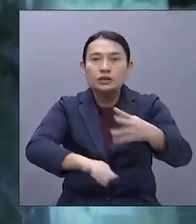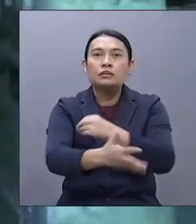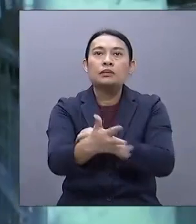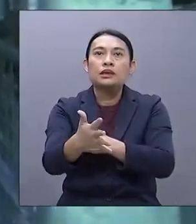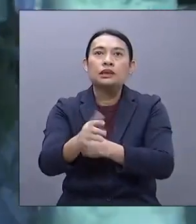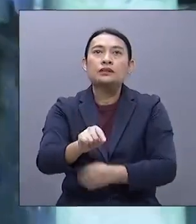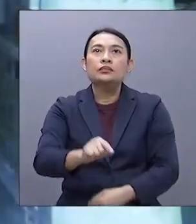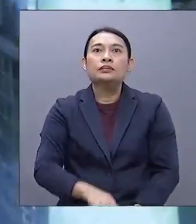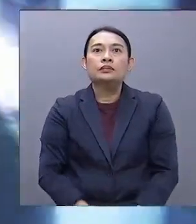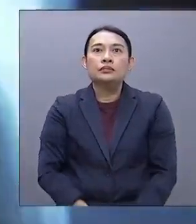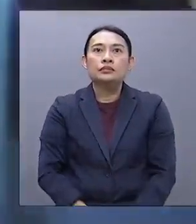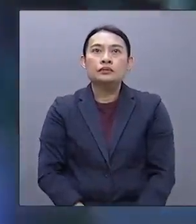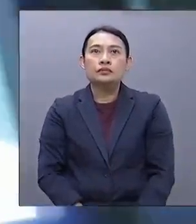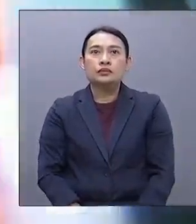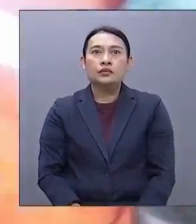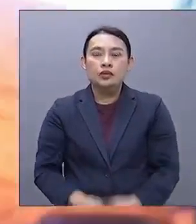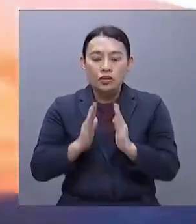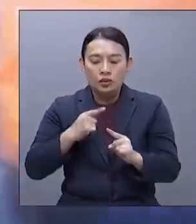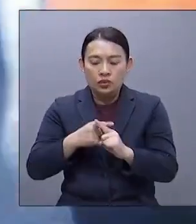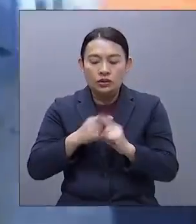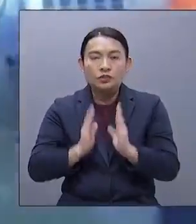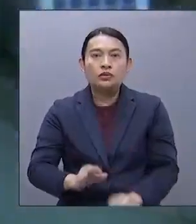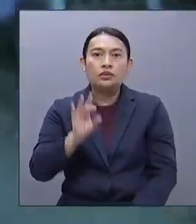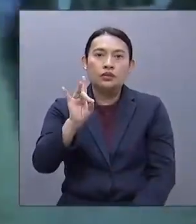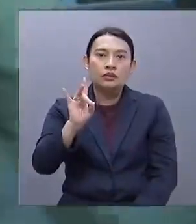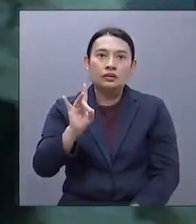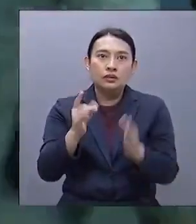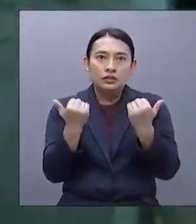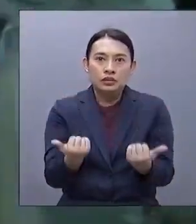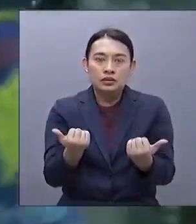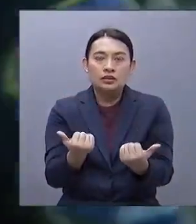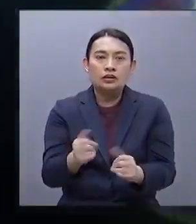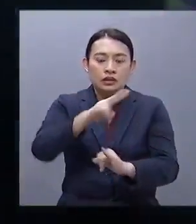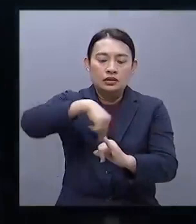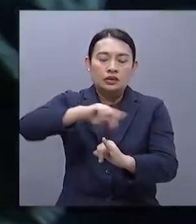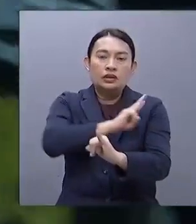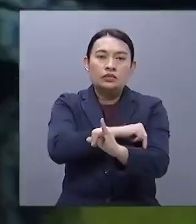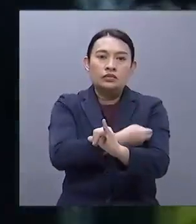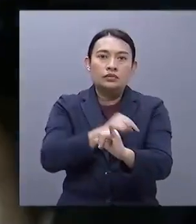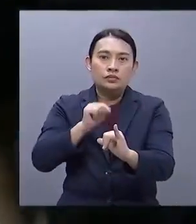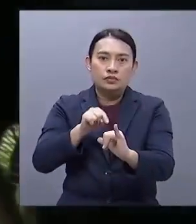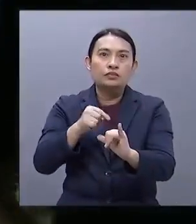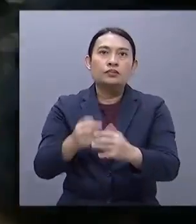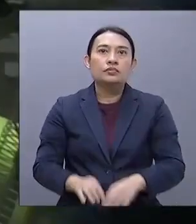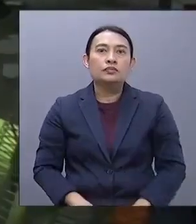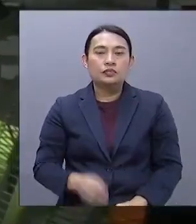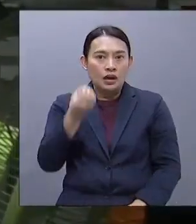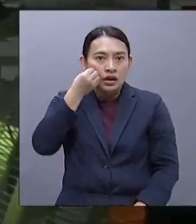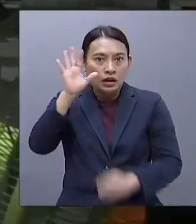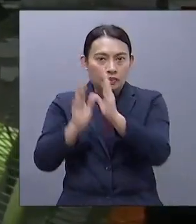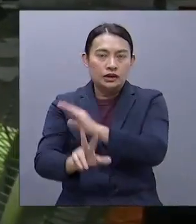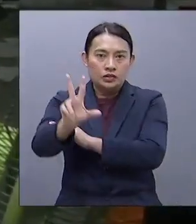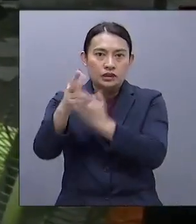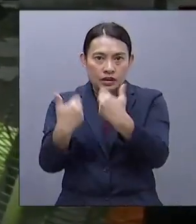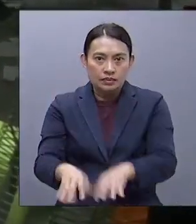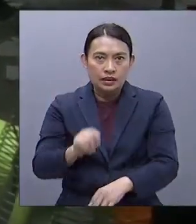ขณะเดียวกันครับผู้ที่ได้รับบาดเจ็บทั้งหมด8คนอยู่ในระหว่างการดูแลรักษาพยาบาลและขณะนี้นะครับกลับบ้านได้แล้ว3คนครับ